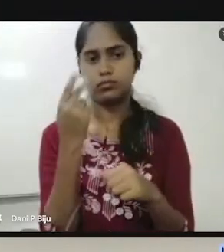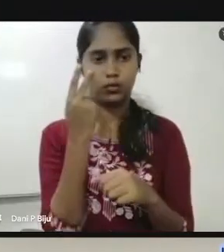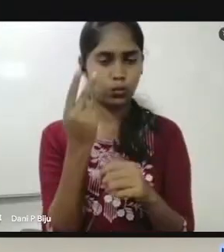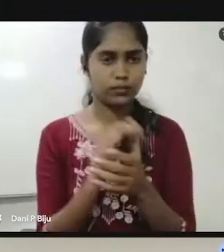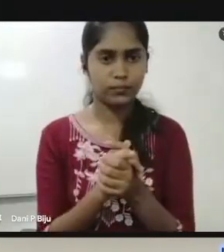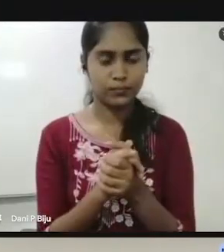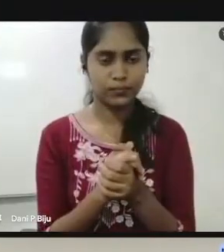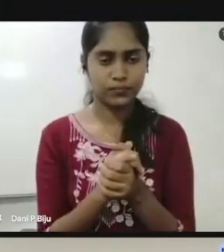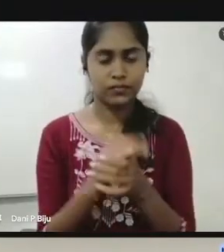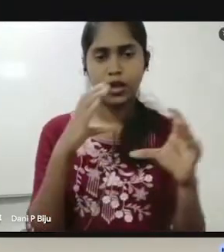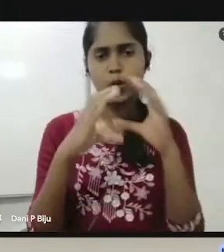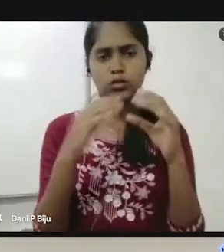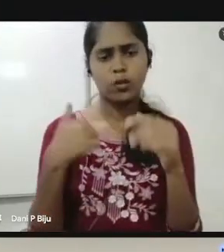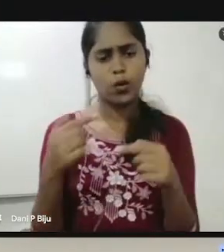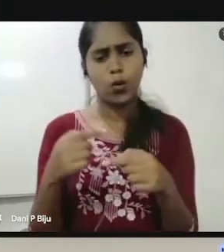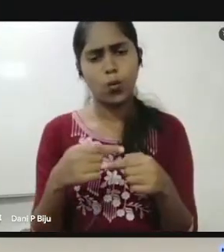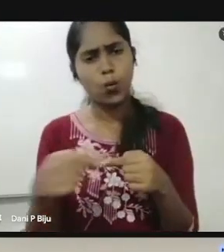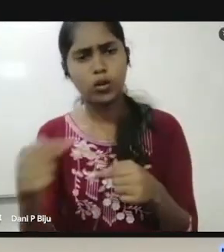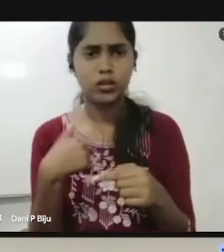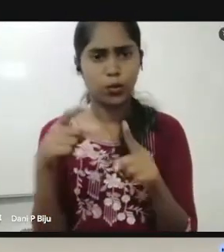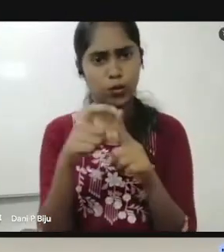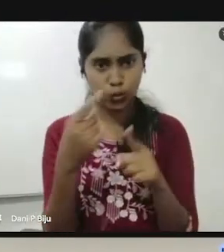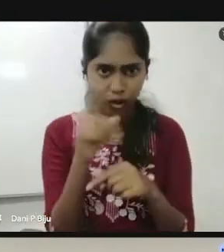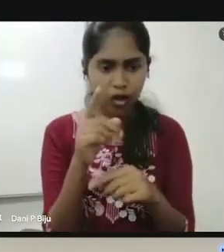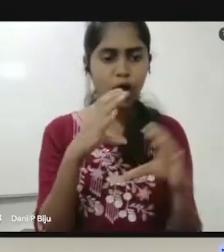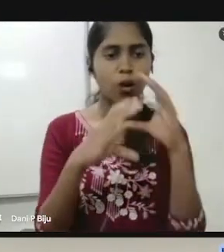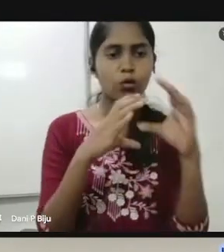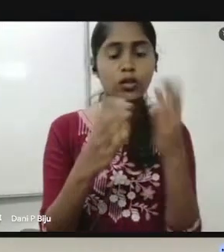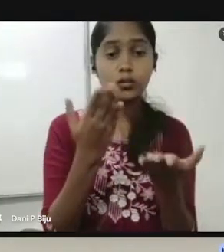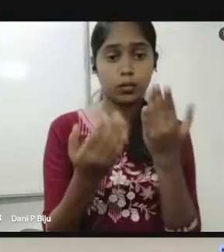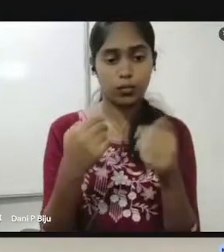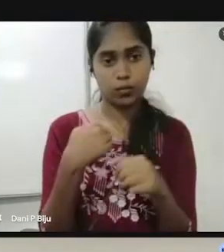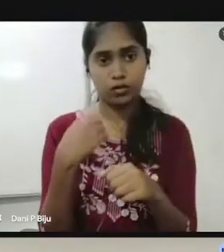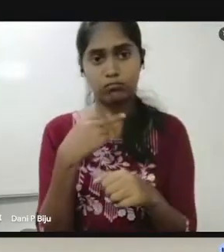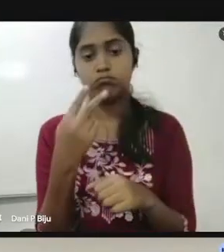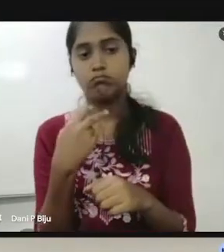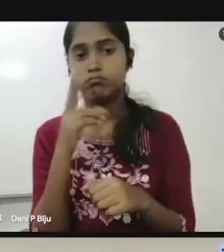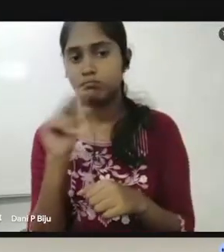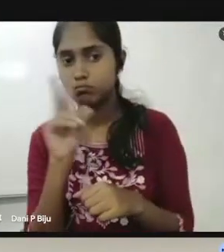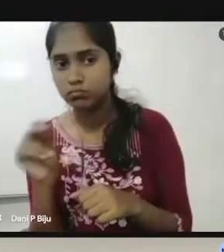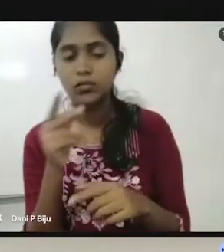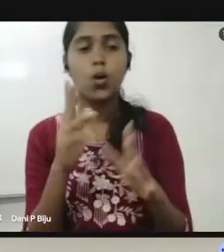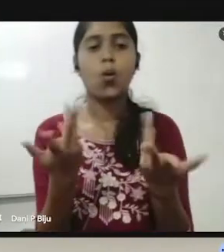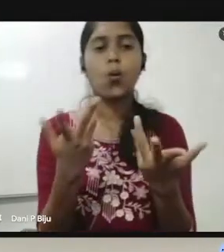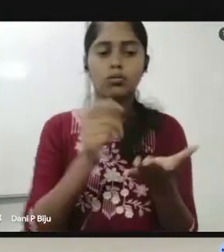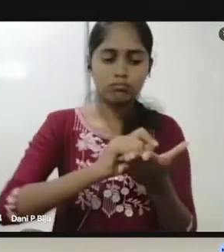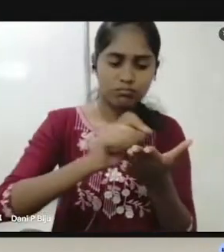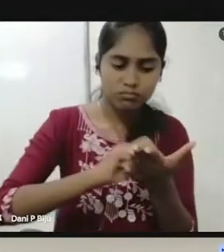ആശയവിനിമയം നമ്മളെല്ലാവരും ഡെയിലി ചെയ്യുന്ന ഒരു കാര്യമാണ്. കമ്മ്യൂണിക്കേഷൻ നമ്മൾ ഒന്നെങ്കിൽ സംസാരിച്ചോ എഴുതിയോ അല്ലെങ്കിൽ പല മാർഗങ്ങൾ ഉപയോഗിച്ച്